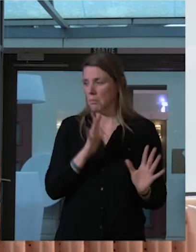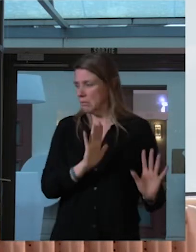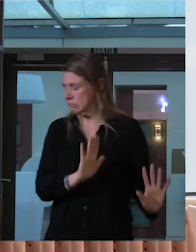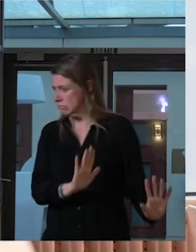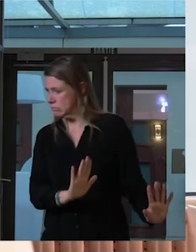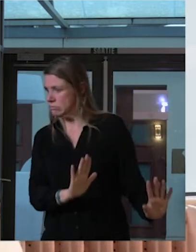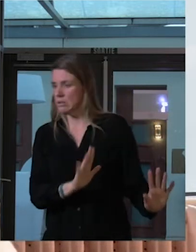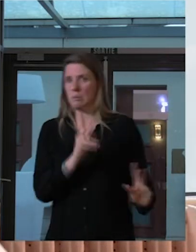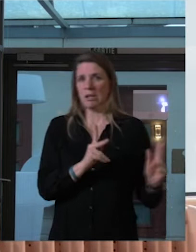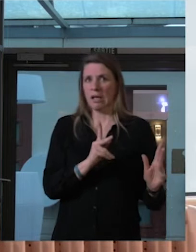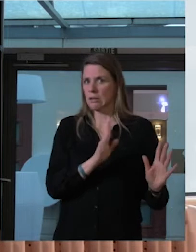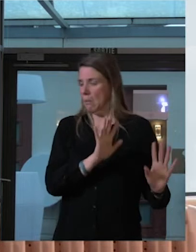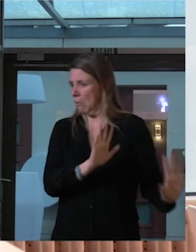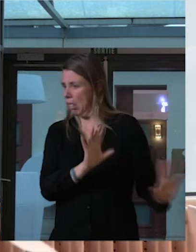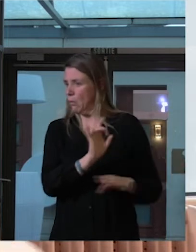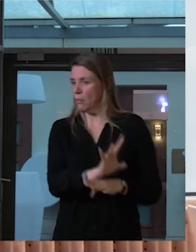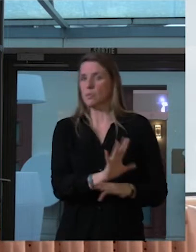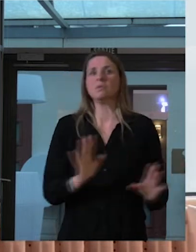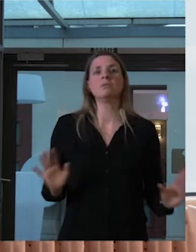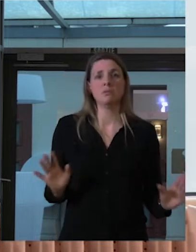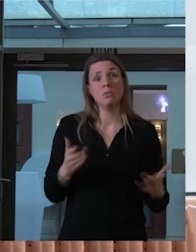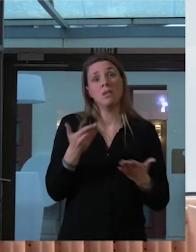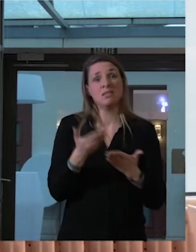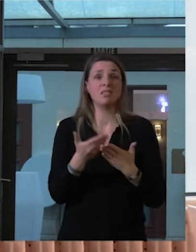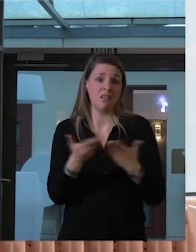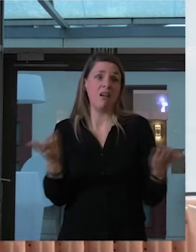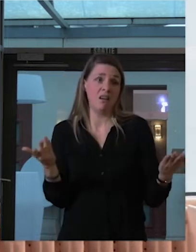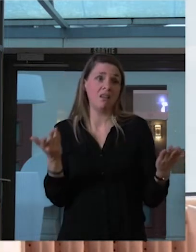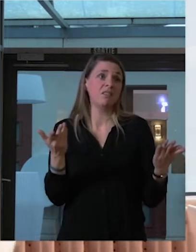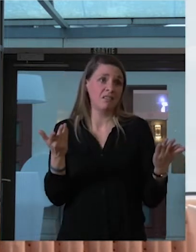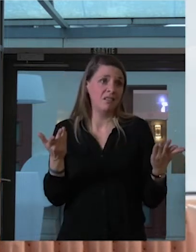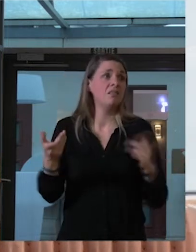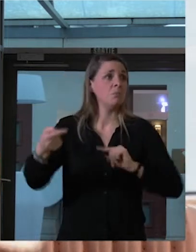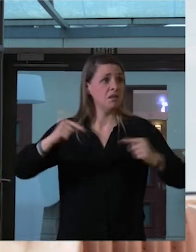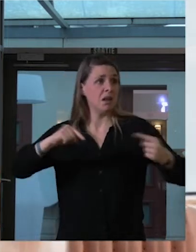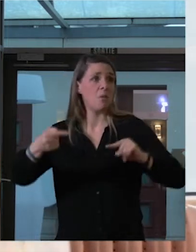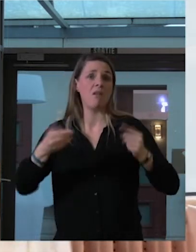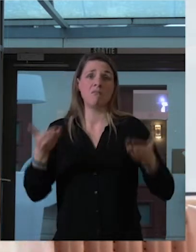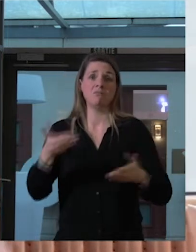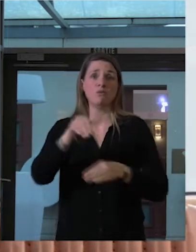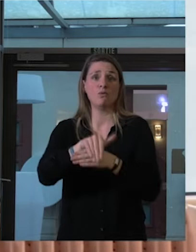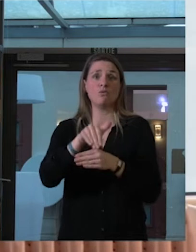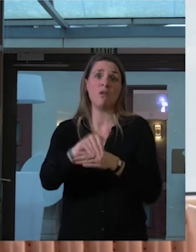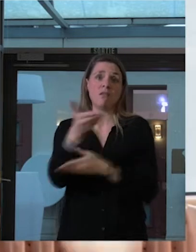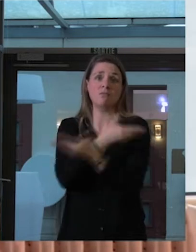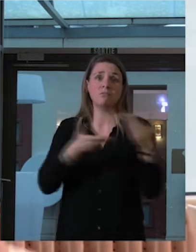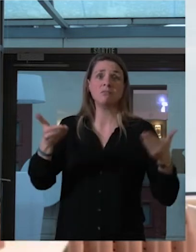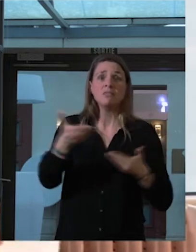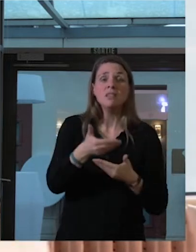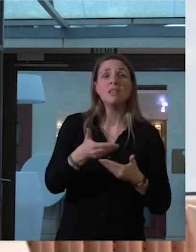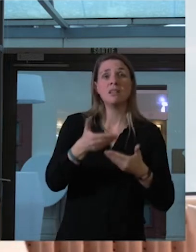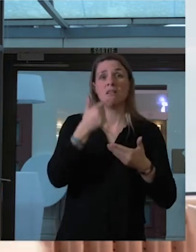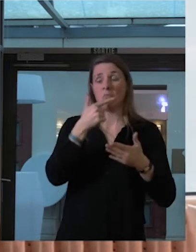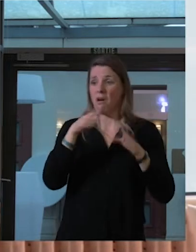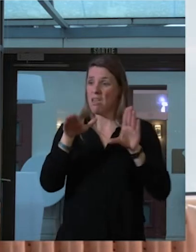pas faire de la danse. Donc c'est un peu le propos aussi de cette table ronde, d'essayer de déconstruire les